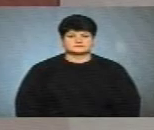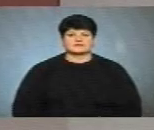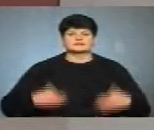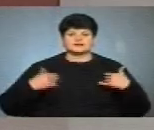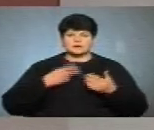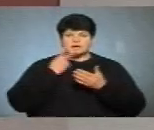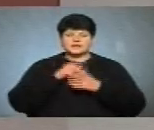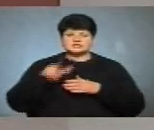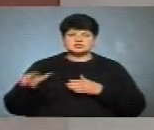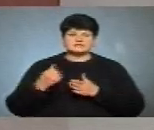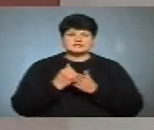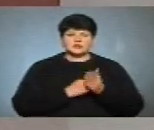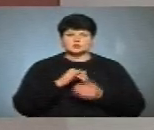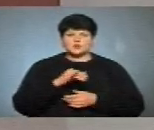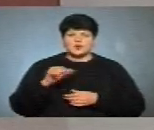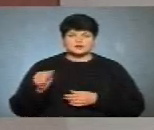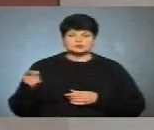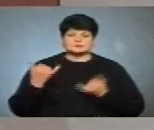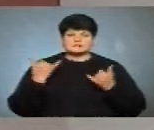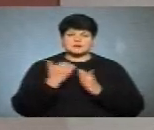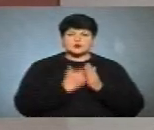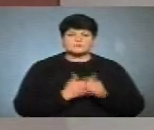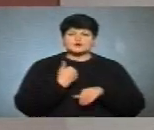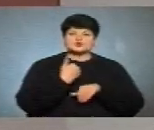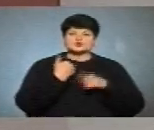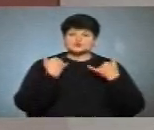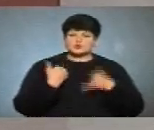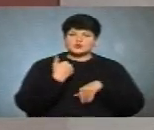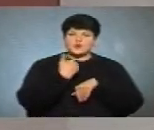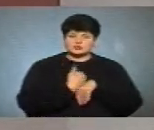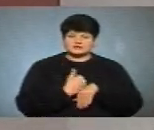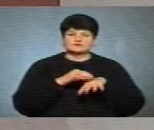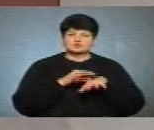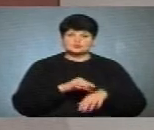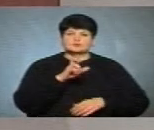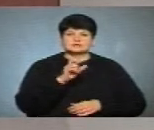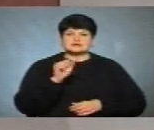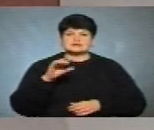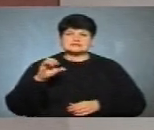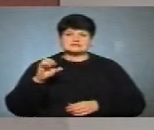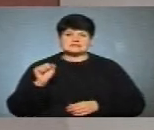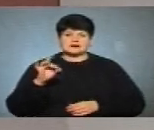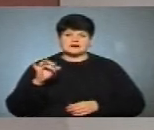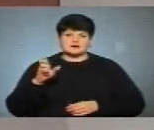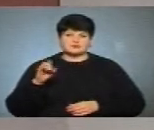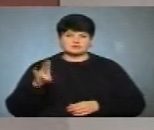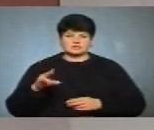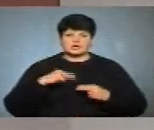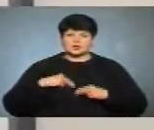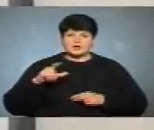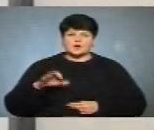Вітаю глядачів телеканалу ЮА Тернопіль. В ефірі програма «Сьогодні головне». У студії ведучий я, Богдана Сарабун, та моя колега Оксана